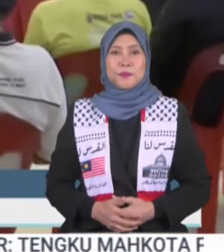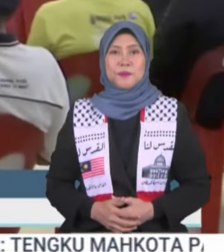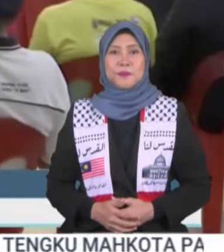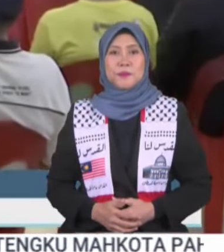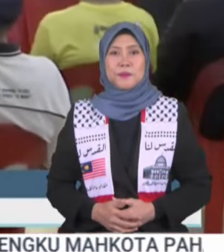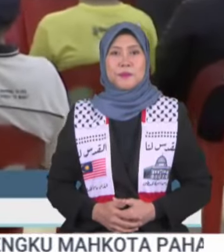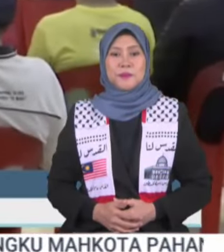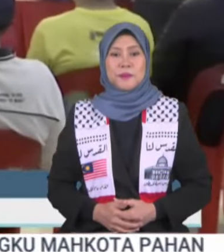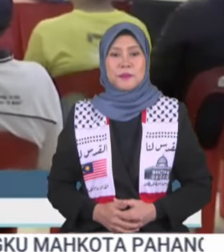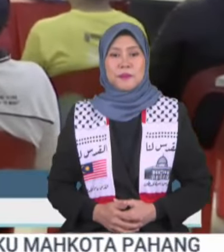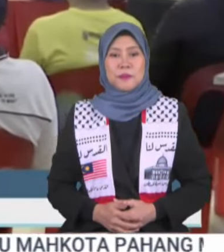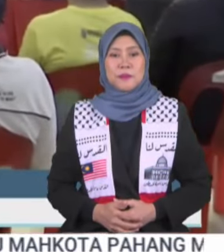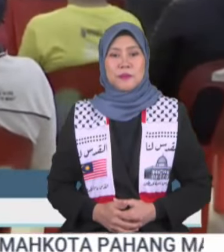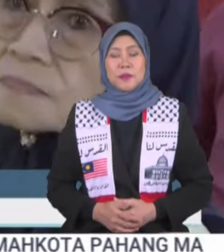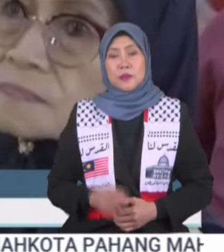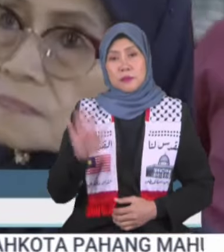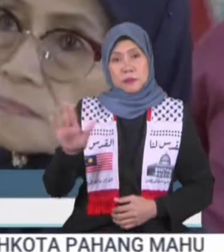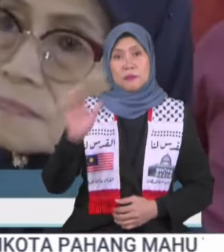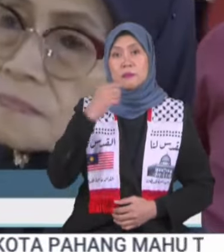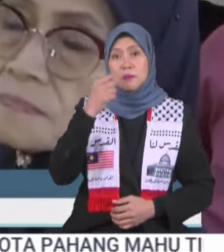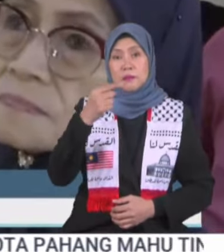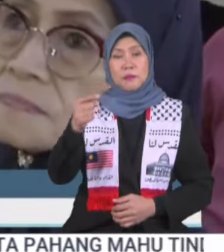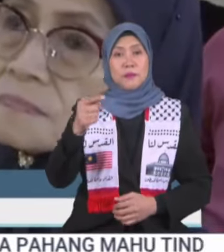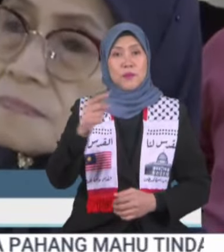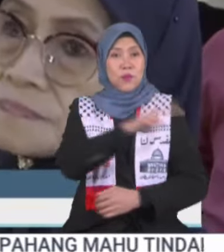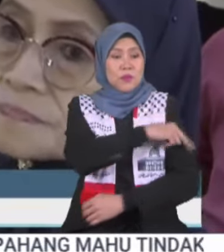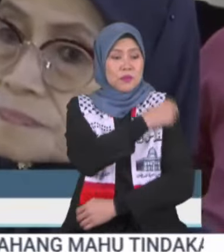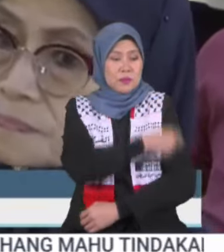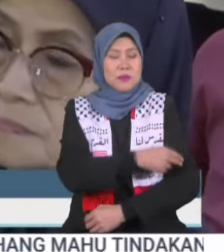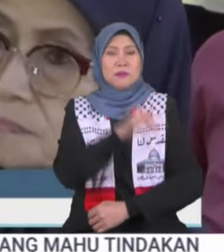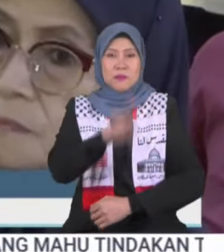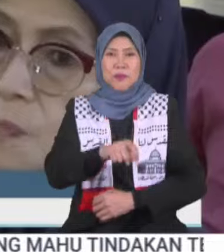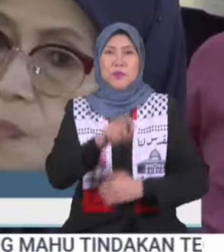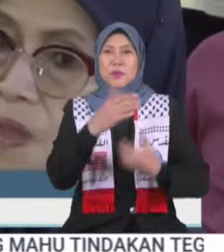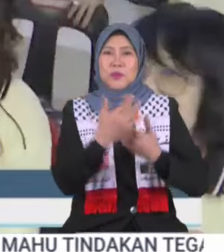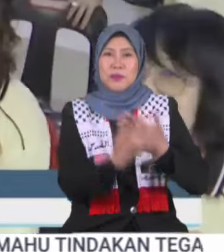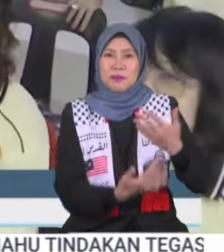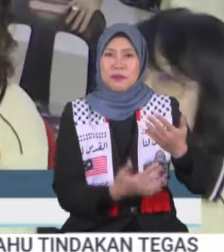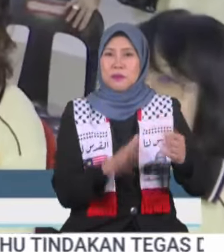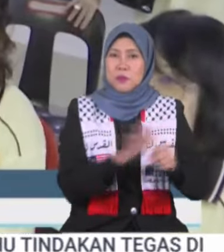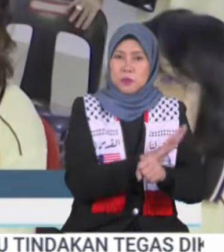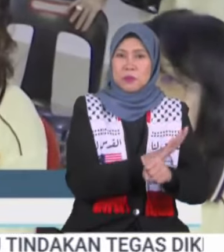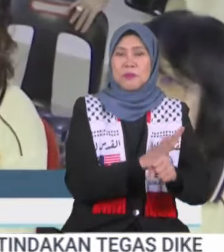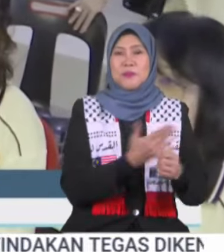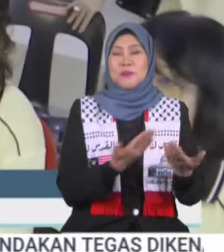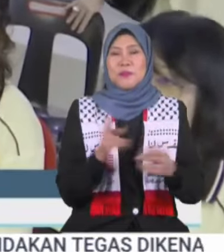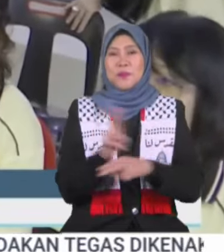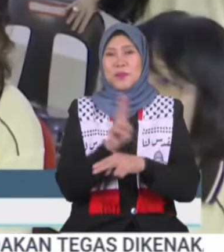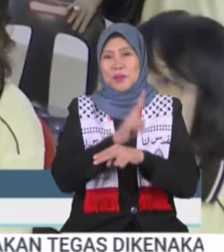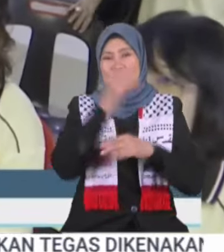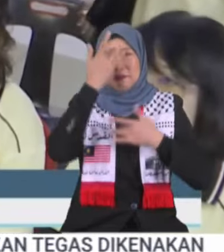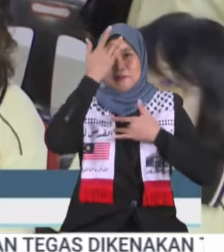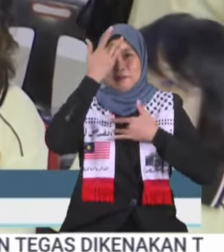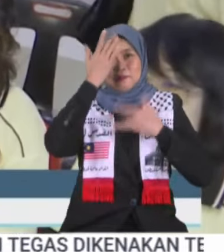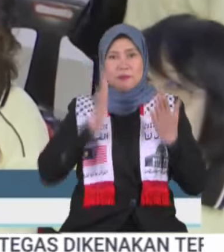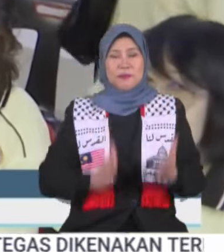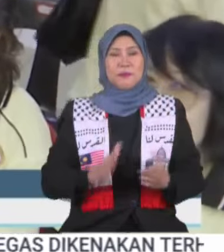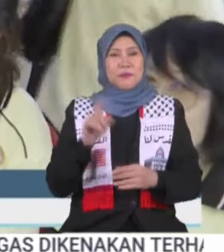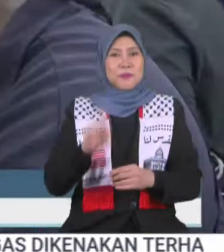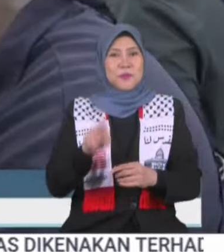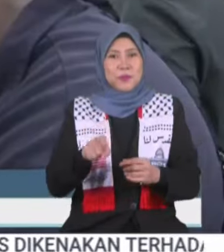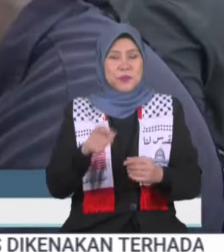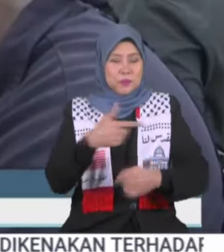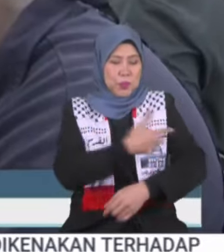Datuk welfred berkata kebanyakan Hospital memerlukan bekalan darah yang mencukupi bagi kegunaan pesakit yang memerlukan